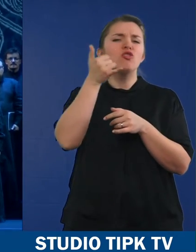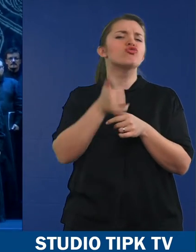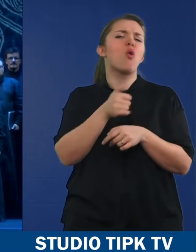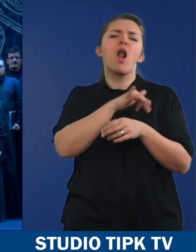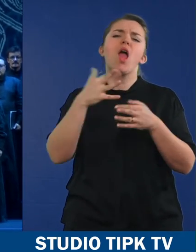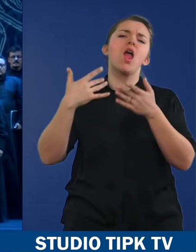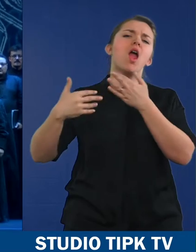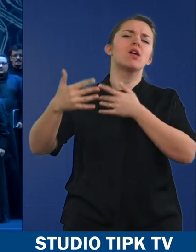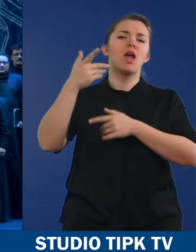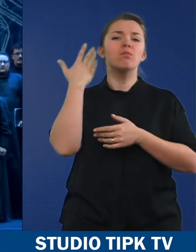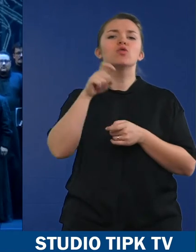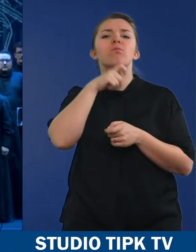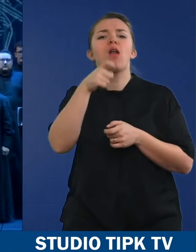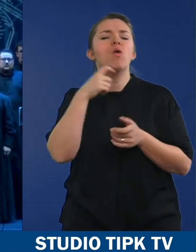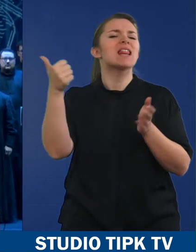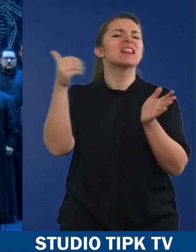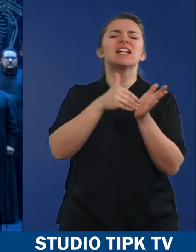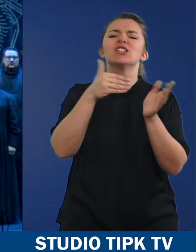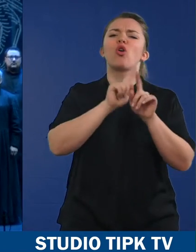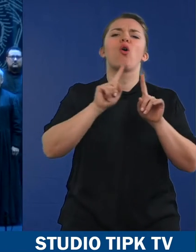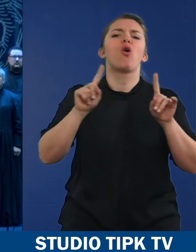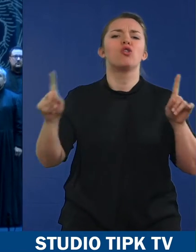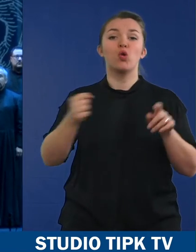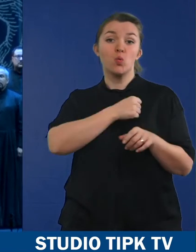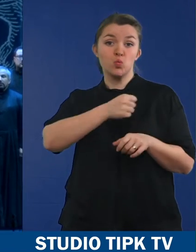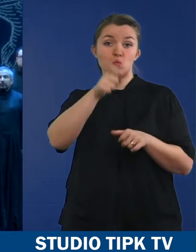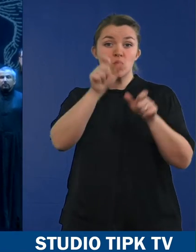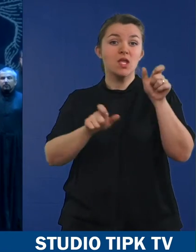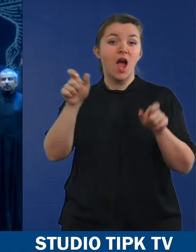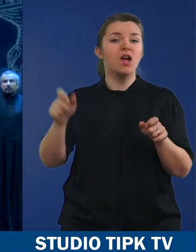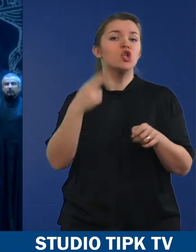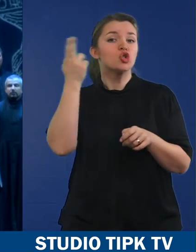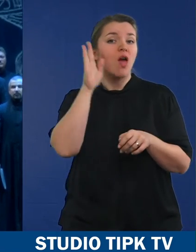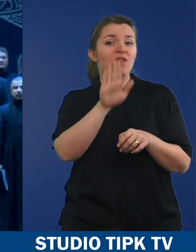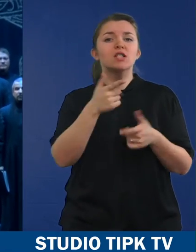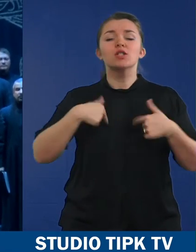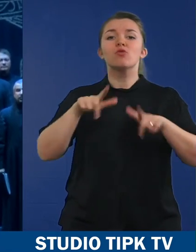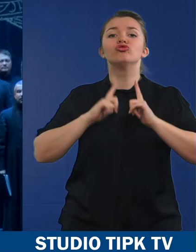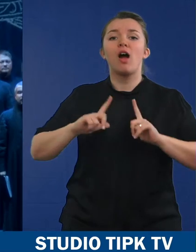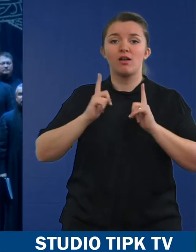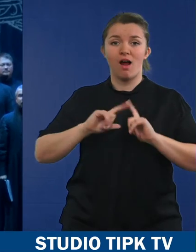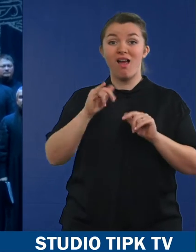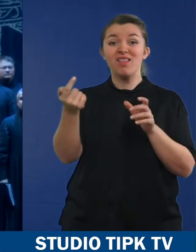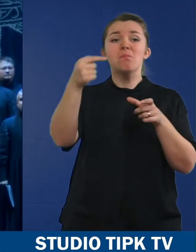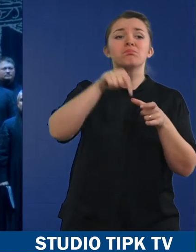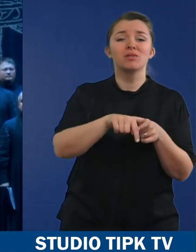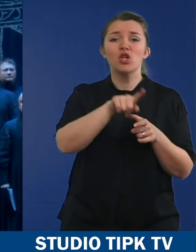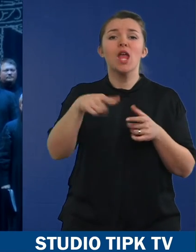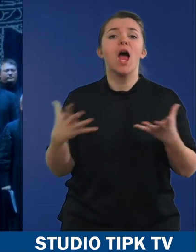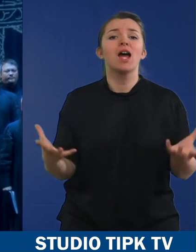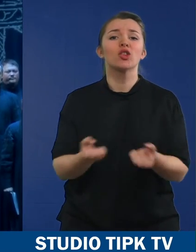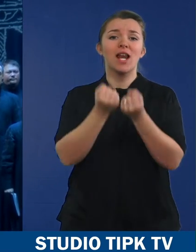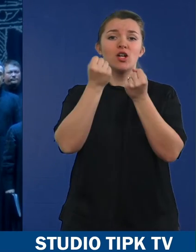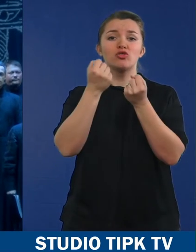stoletne, bile so bajke tisočere, junaki izbrani, slovenski, ki smo jih čakali. Da pridejo, da